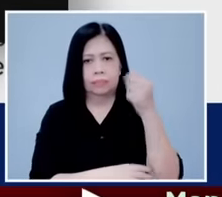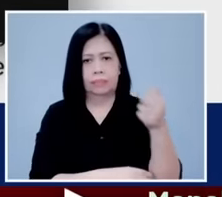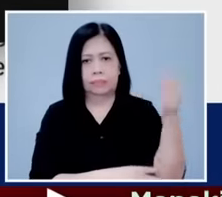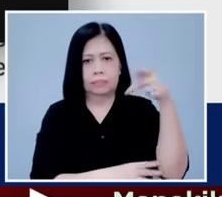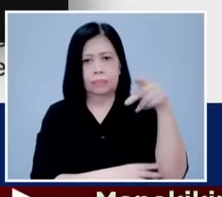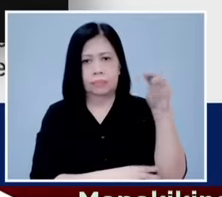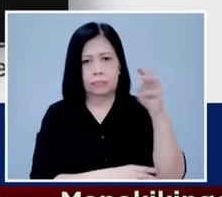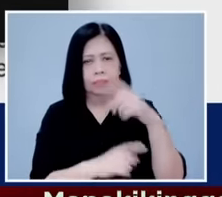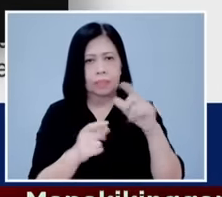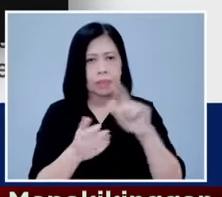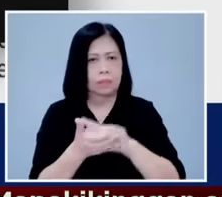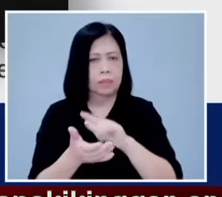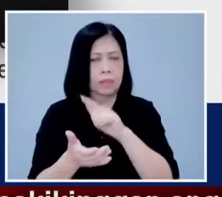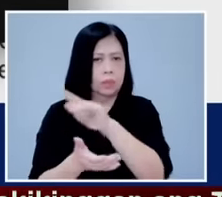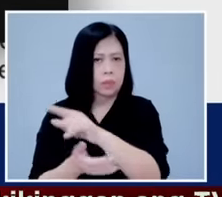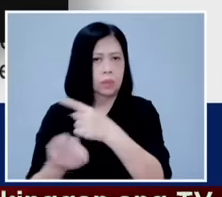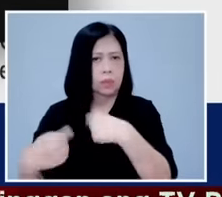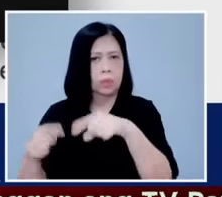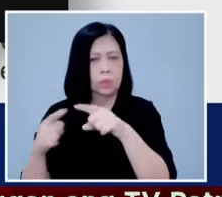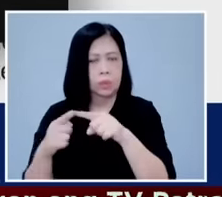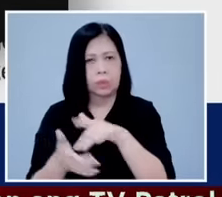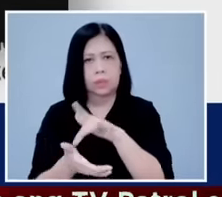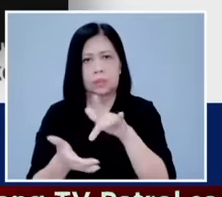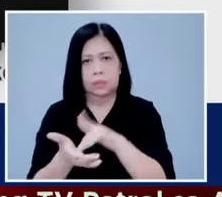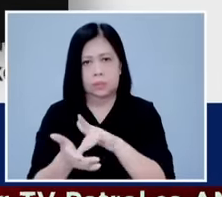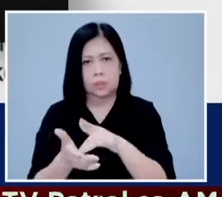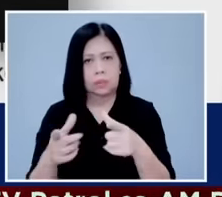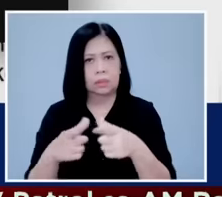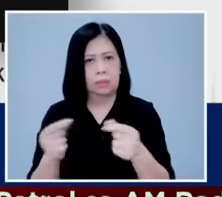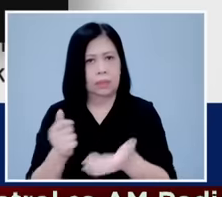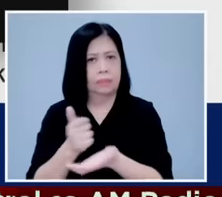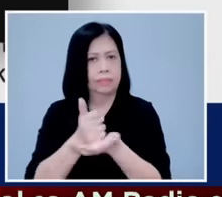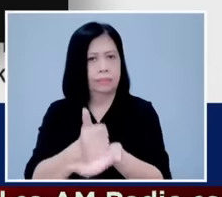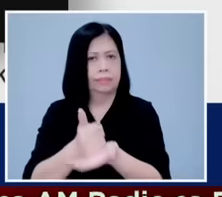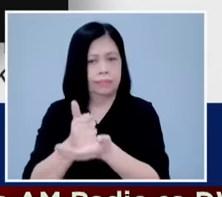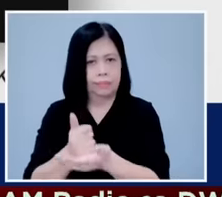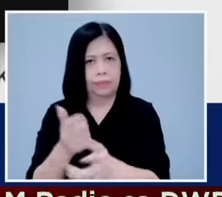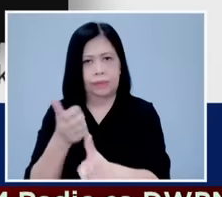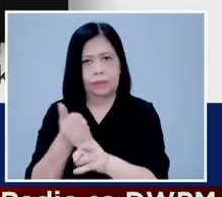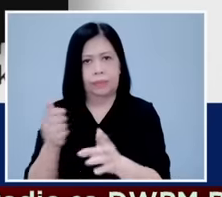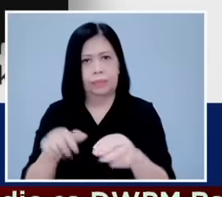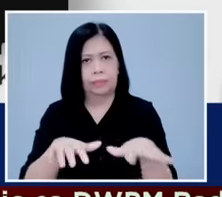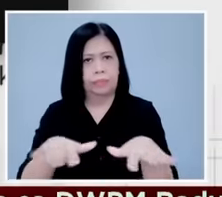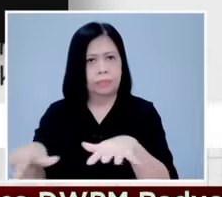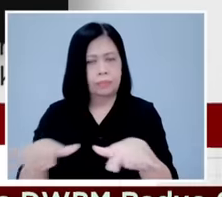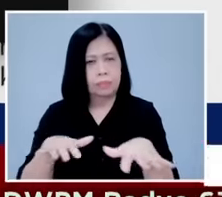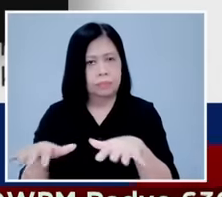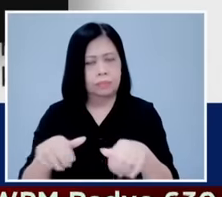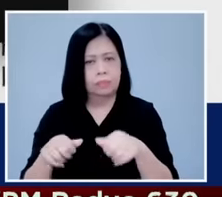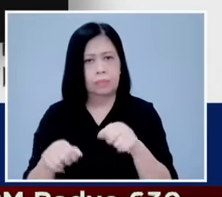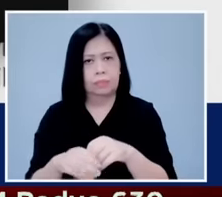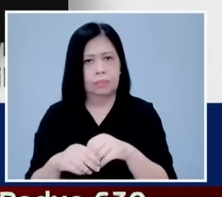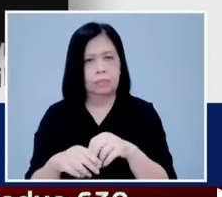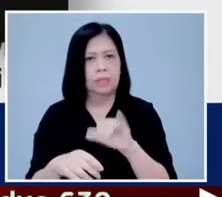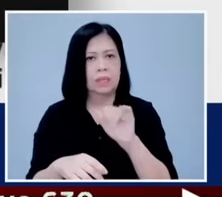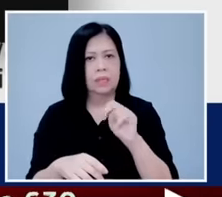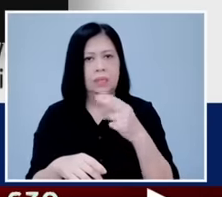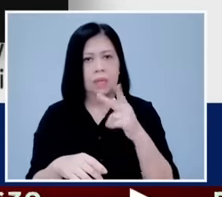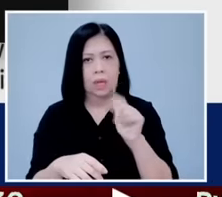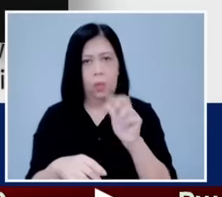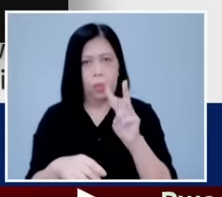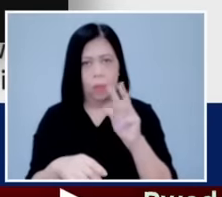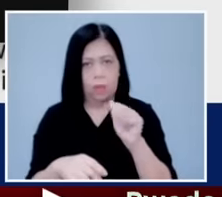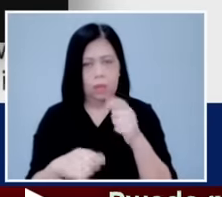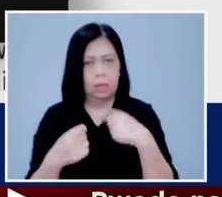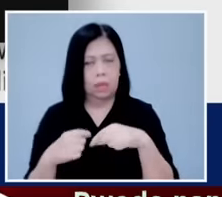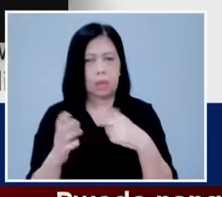paalisa na ang mga opisyal patungong Central Japan para tumulong sa mga biktima ng lindol na yumanig sa Ishikawa Prefecture noong